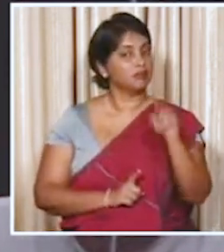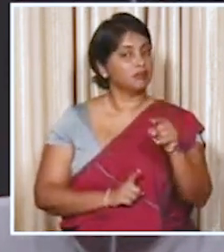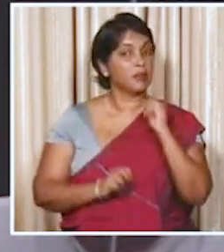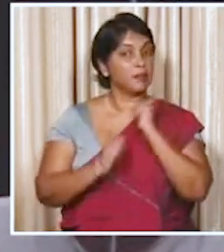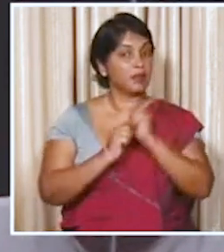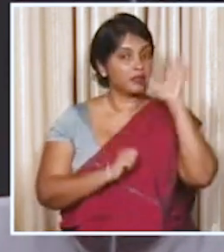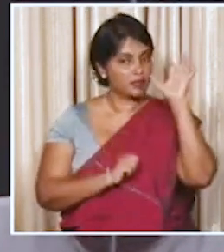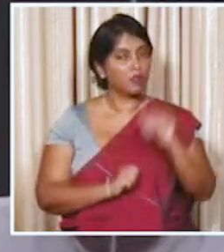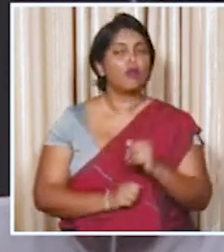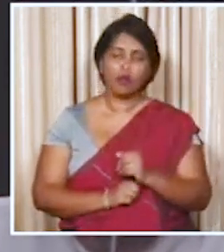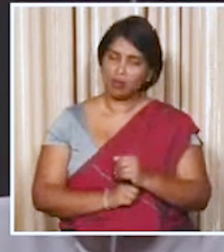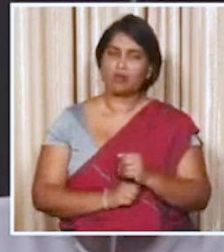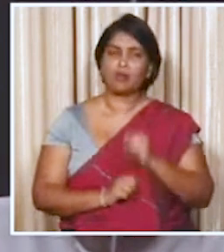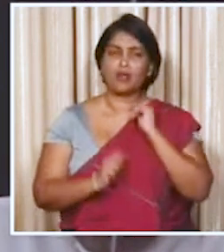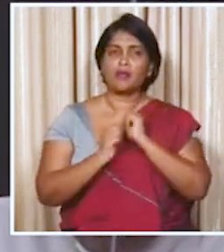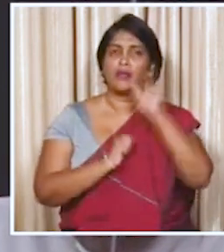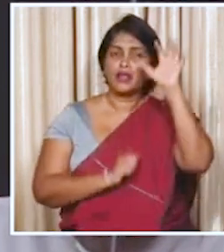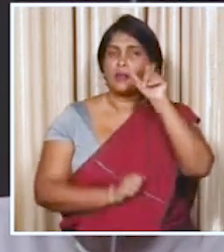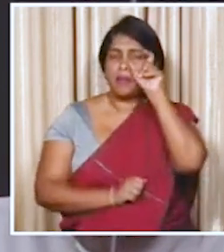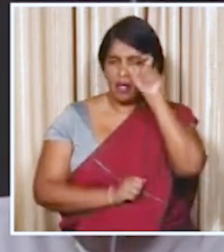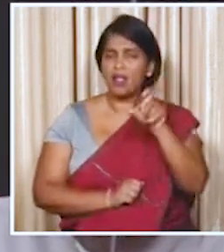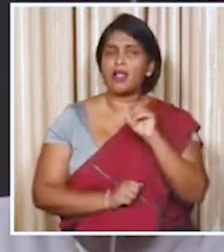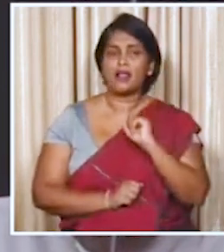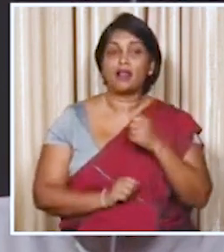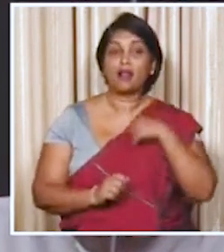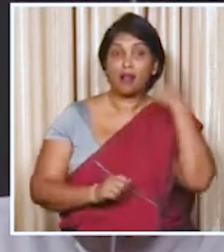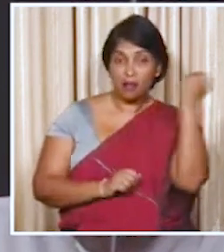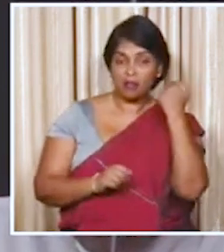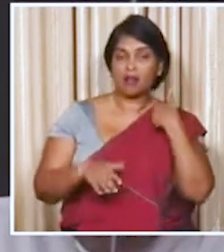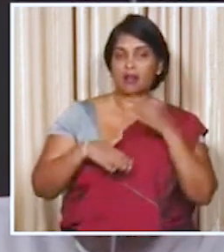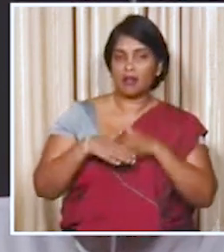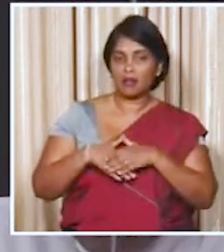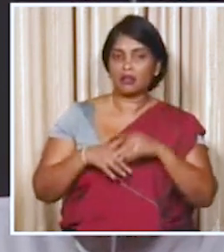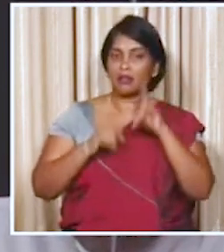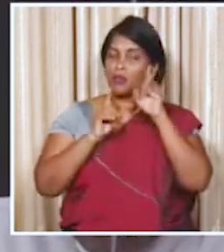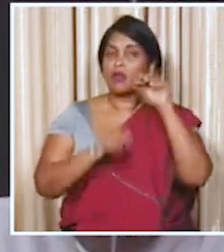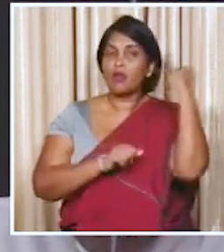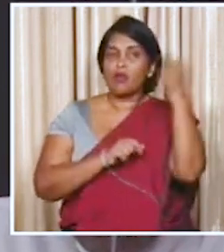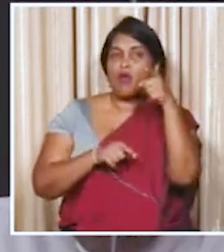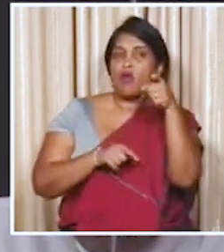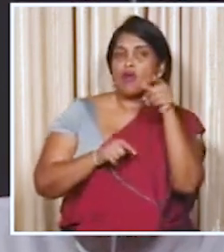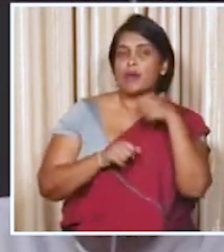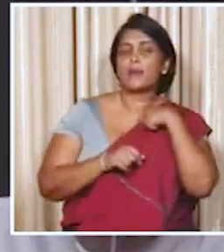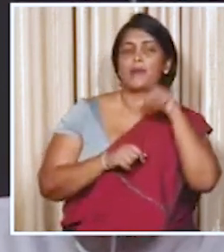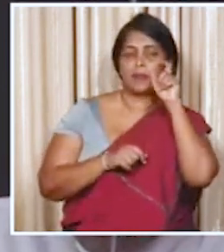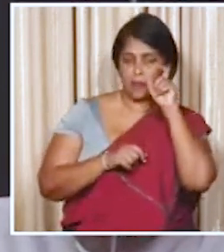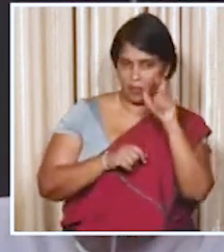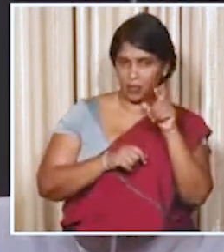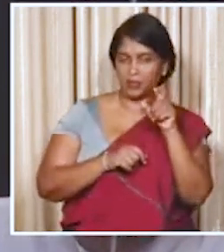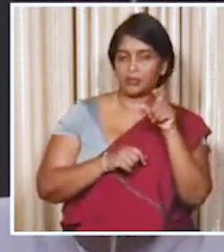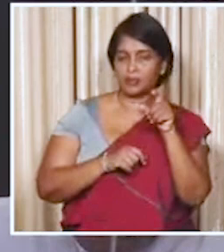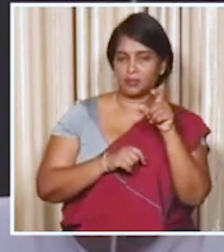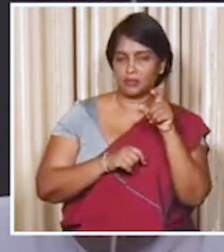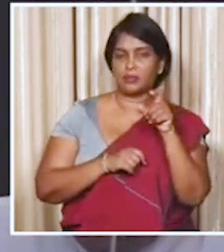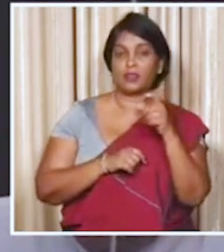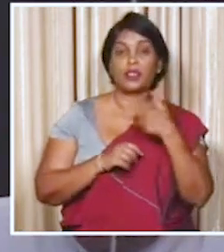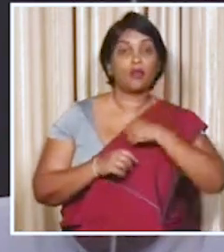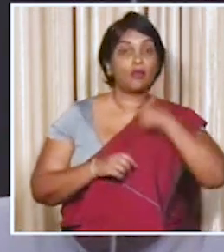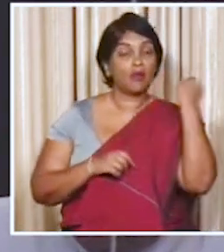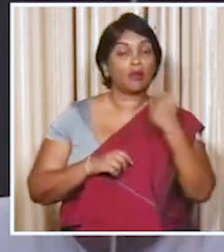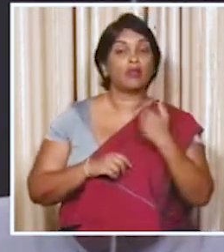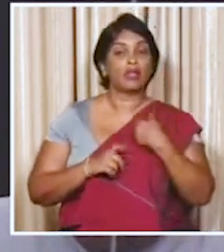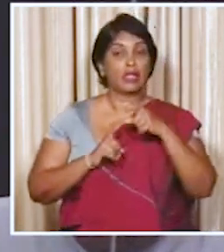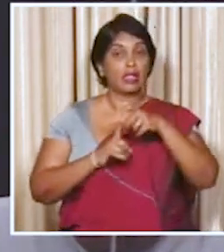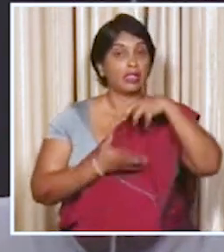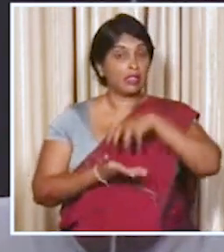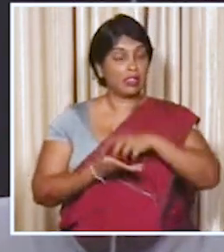කේන හැටි. ඔව්. ඇයි අපි බස් කේන හැටි බලන්නේ? අපිත් රැස්වීම් කරලා තියෙනවා. අපි බැලුවා ඕගොල්ලෝ රැස්වීම් කරන්නේ කොහොමද? ගරු මන්ත්‍රීතුමා ඔබතුමා කාලය අවසන්. අපි රැස්වීම් කරන්නේ අපි